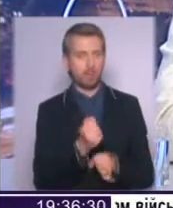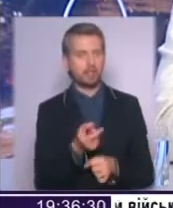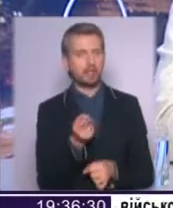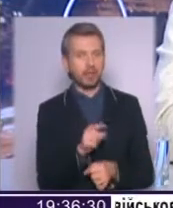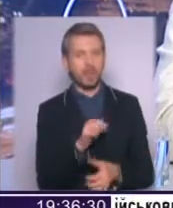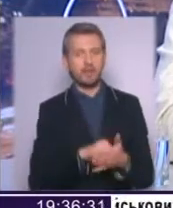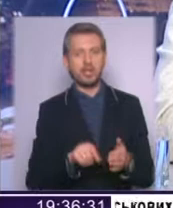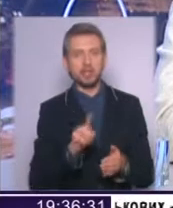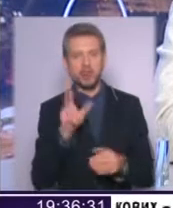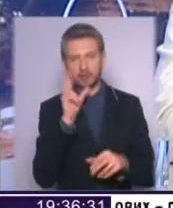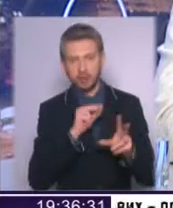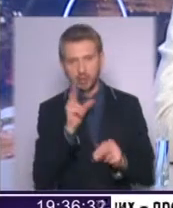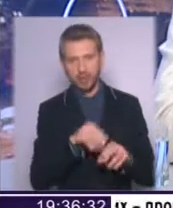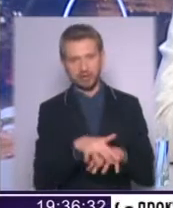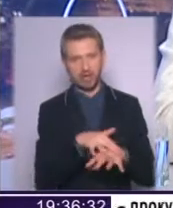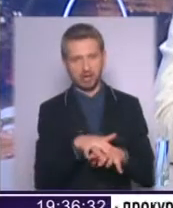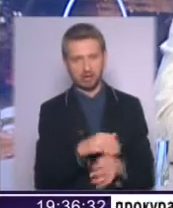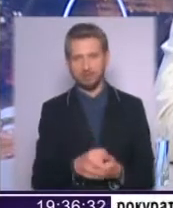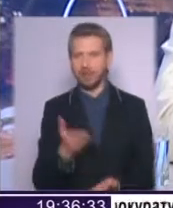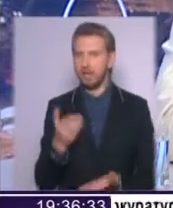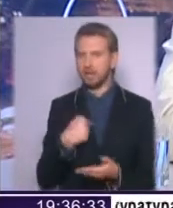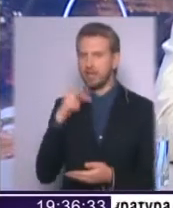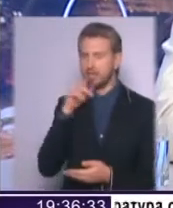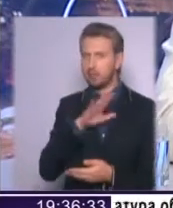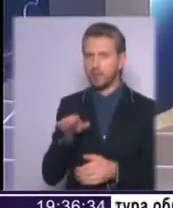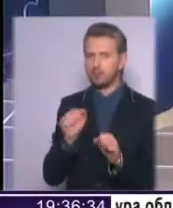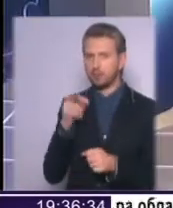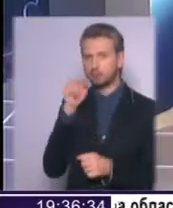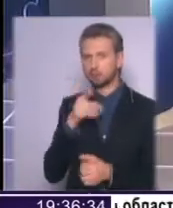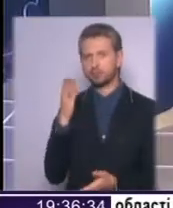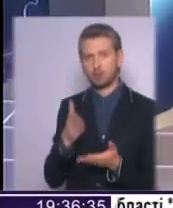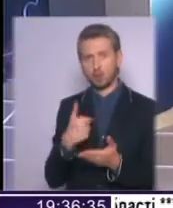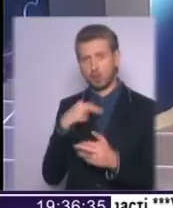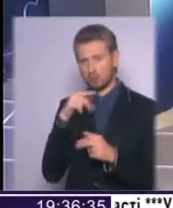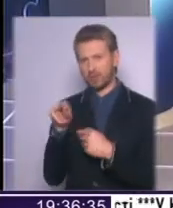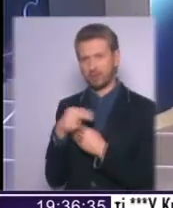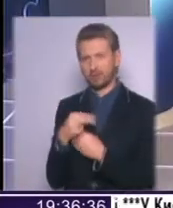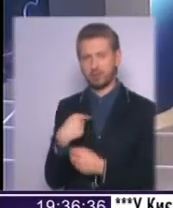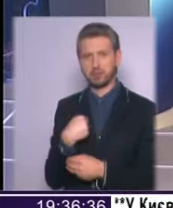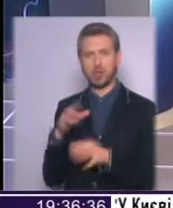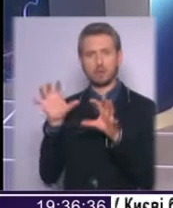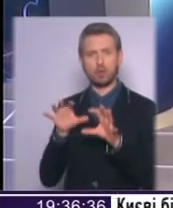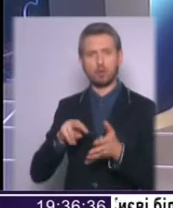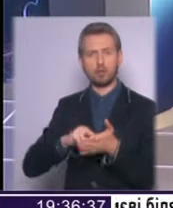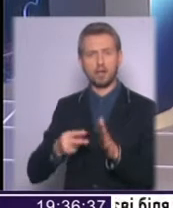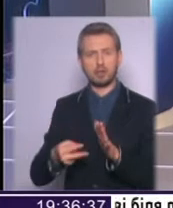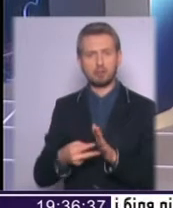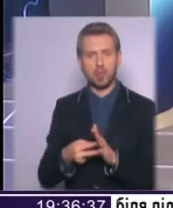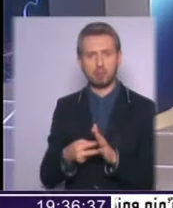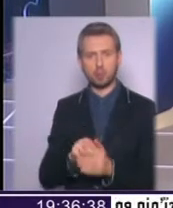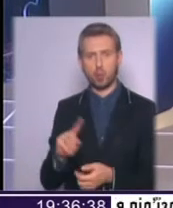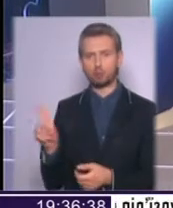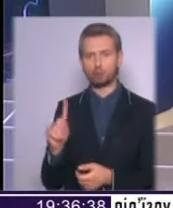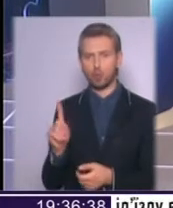від чого сподівається, кажуть, народ. Дивіться, але якщо я не помиляюся, можу помилятися. Якщо помиляюся, виправіть мене, що законом передбачено,